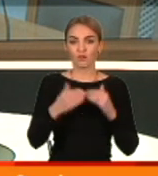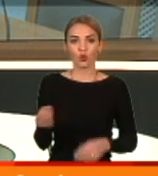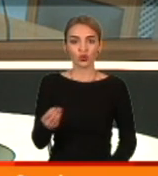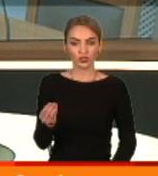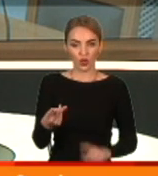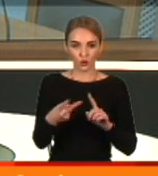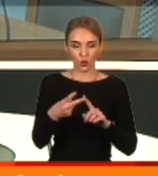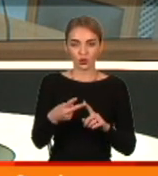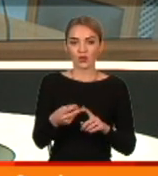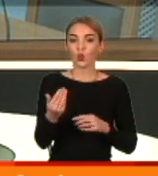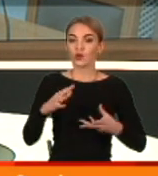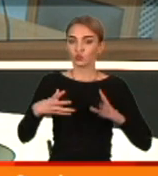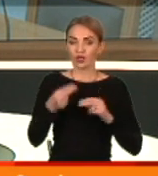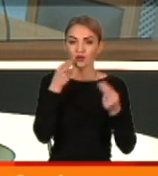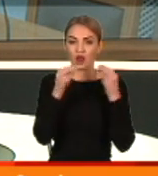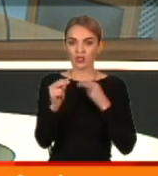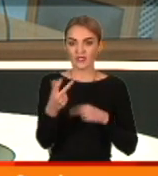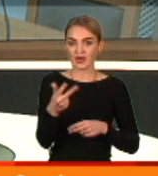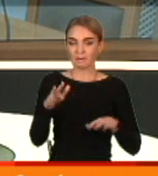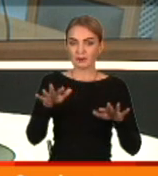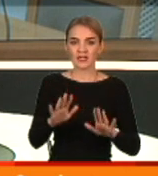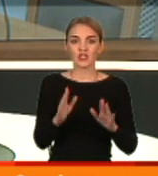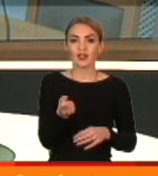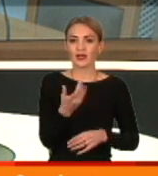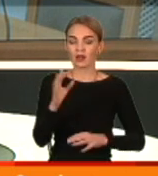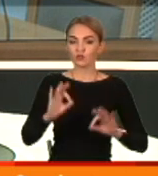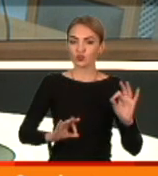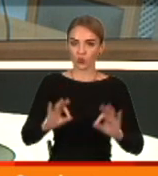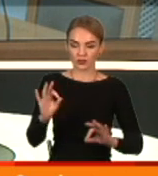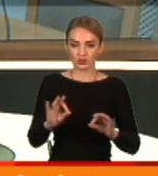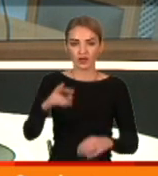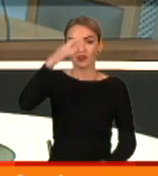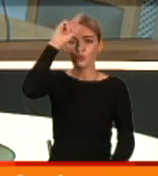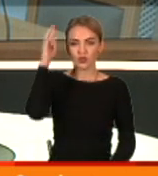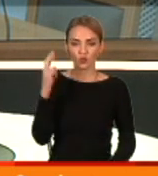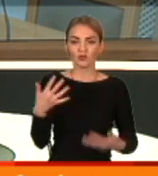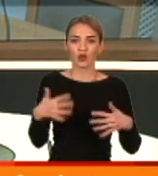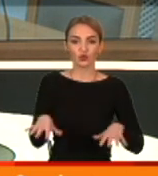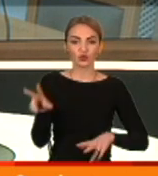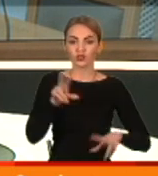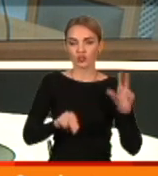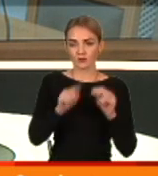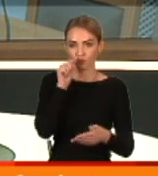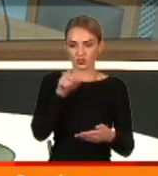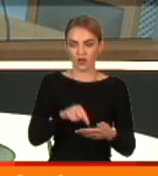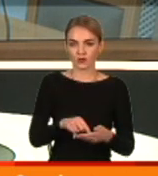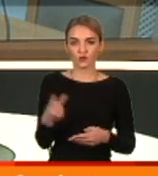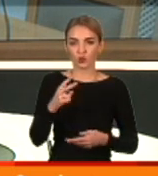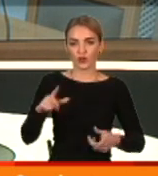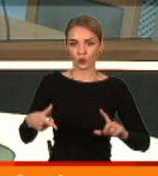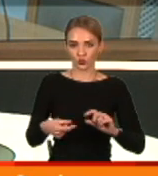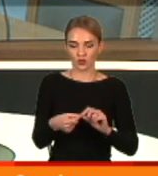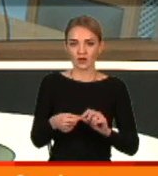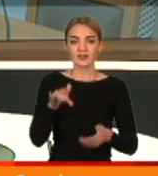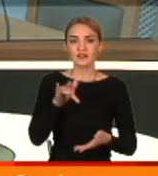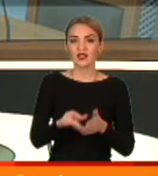І хоч його результат кращий за третє місце лише на кілька відсотків, Юлія Тимошенко втрачає будь-які шанси потрапити у другий тур.